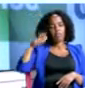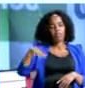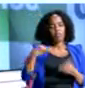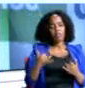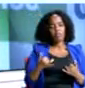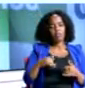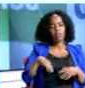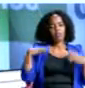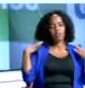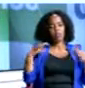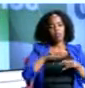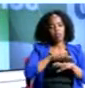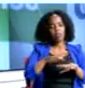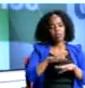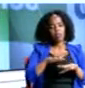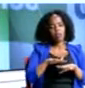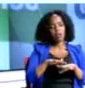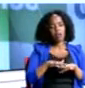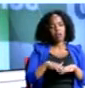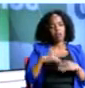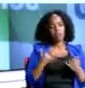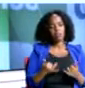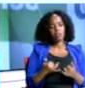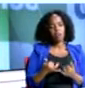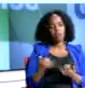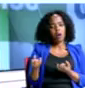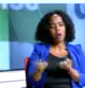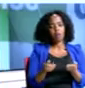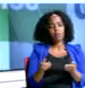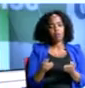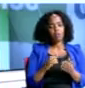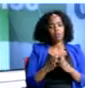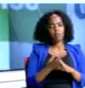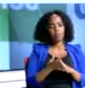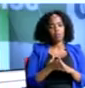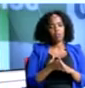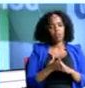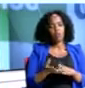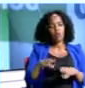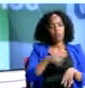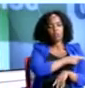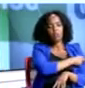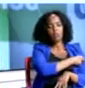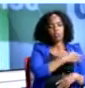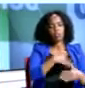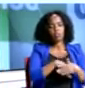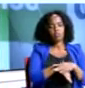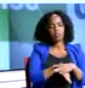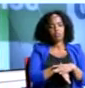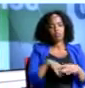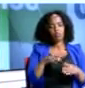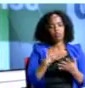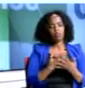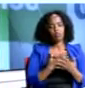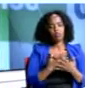Extension Nifayara Jerka Bi Namun Hujjatun Ampulansi Hospital Kesa Gismus Bufata Fayara Namun